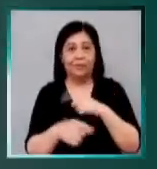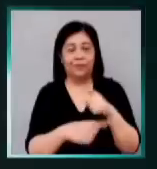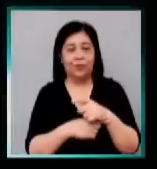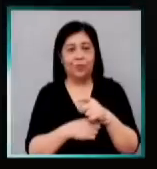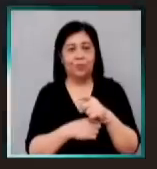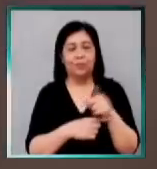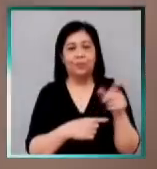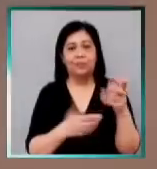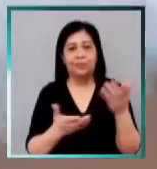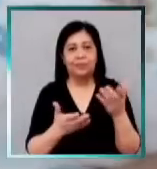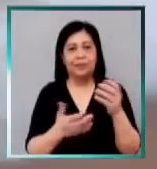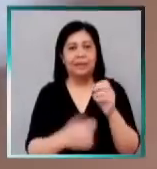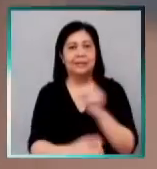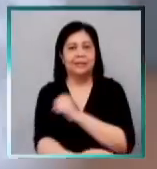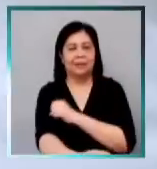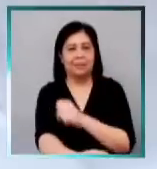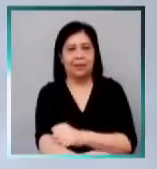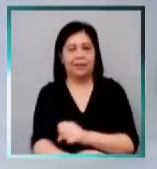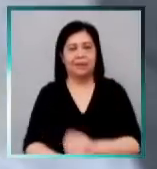sa Samar.